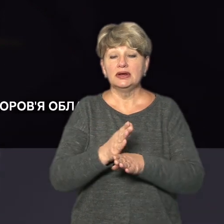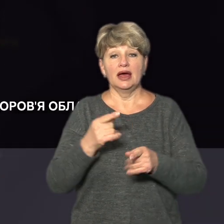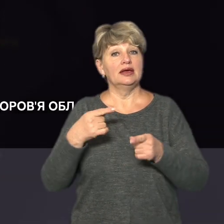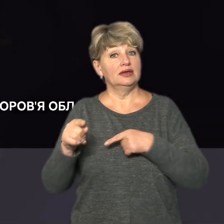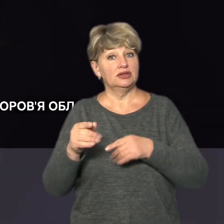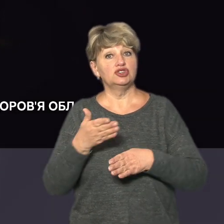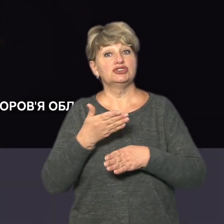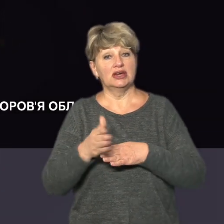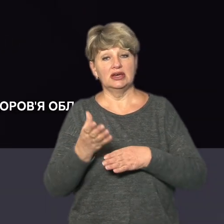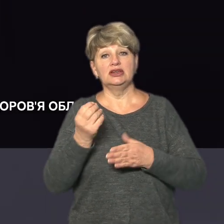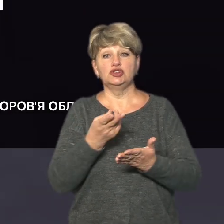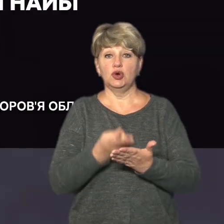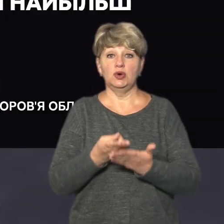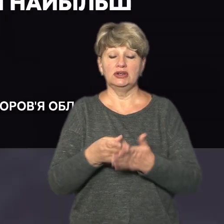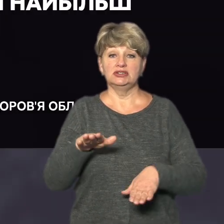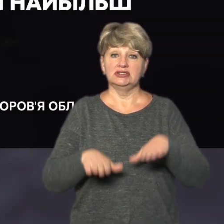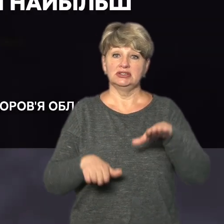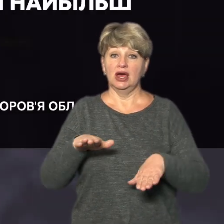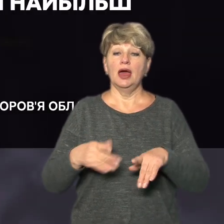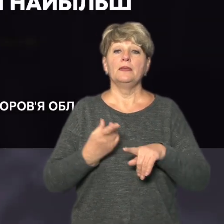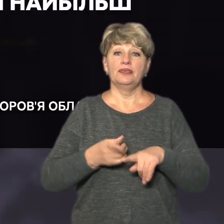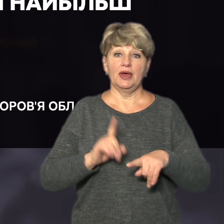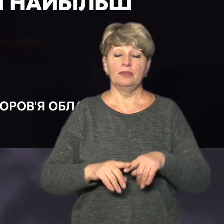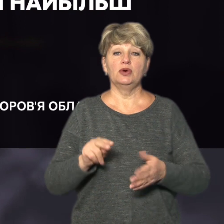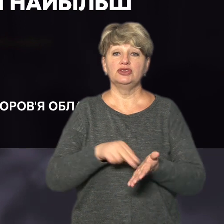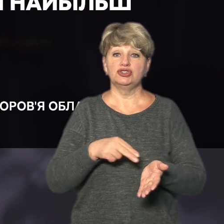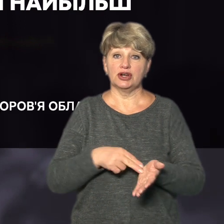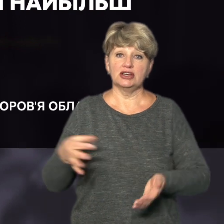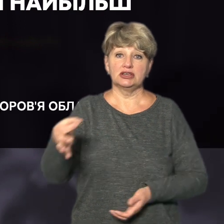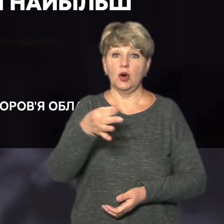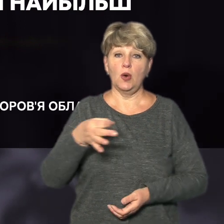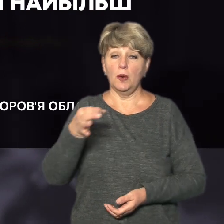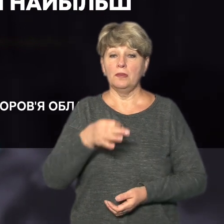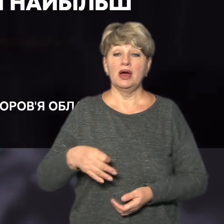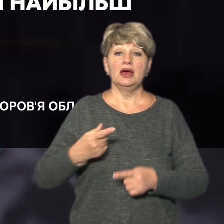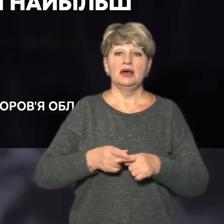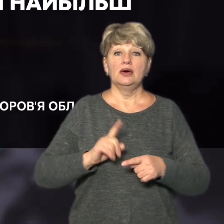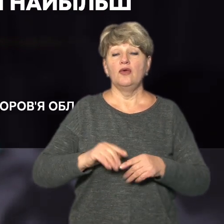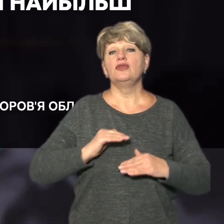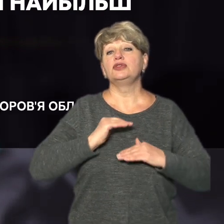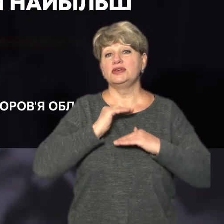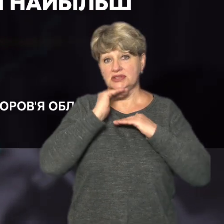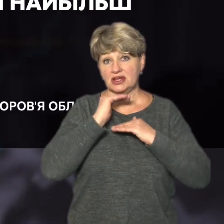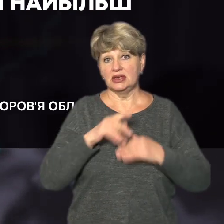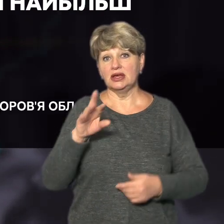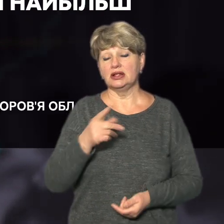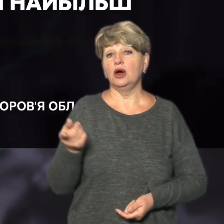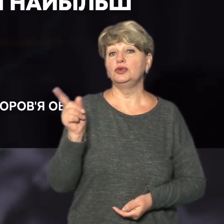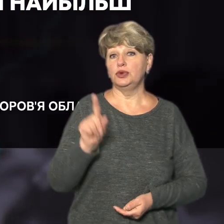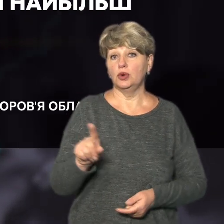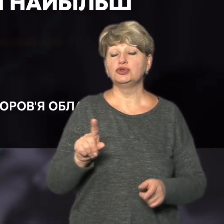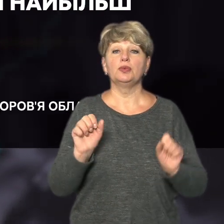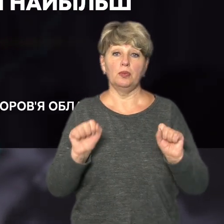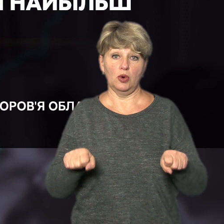ще лежить на складі тому вакцини в Черкаській області цілком достатньо для того щоб можна